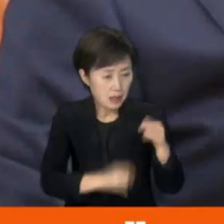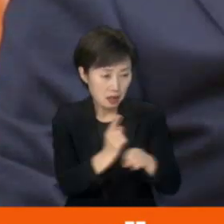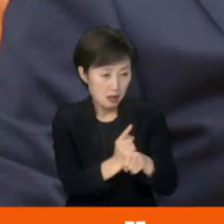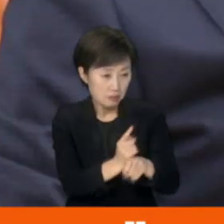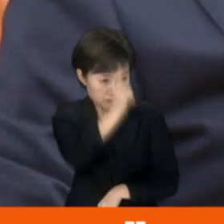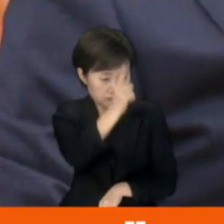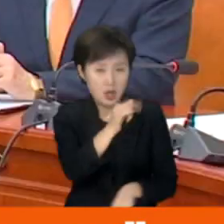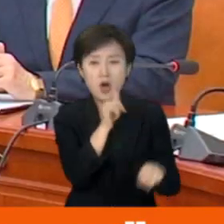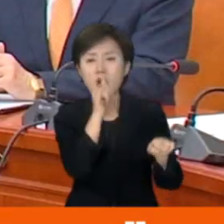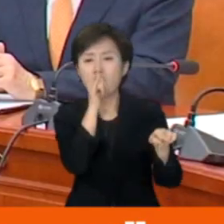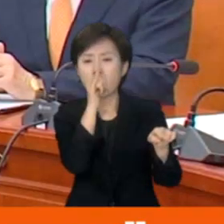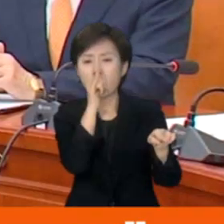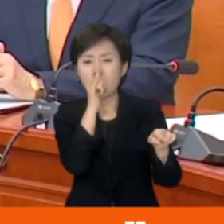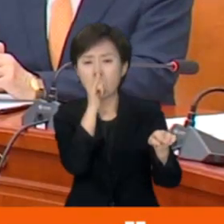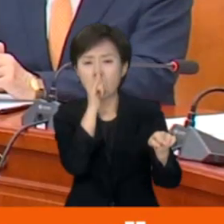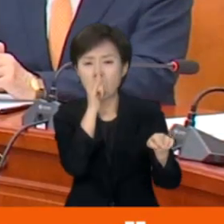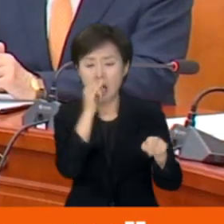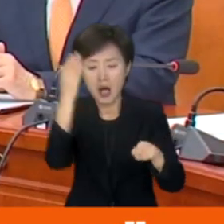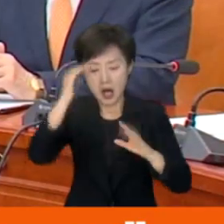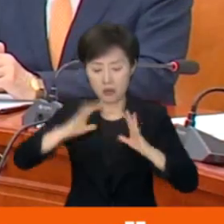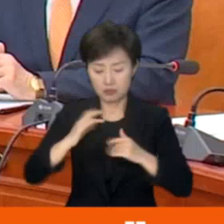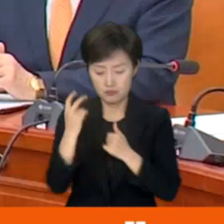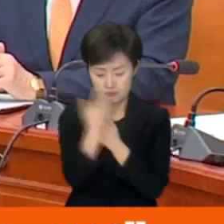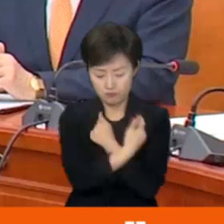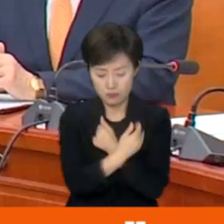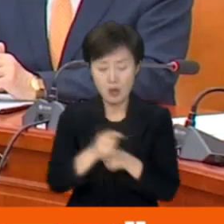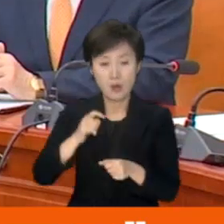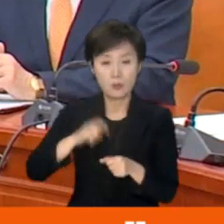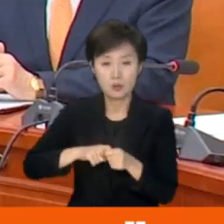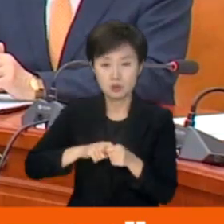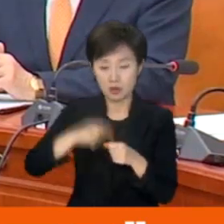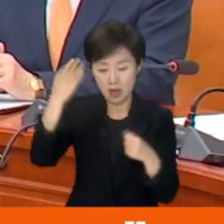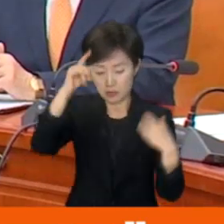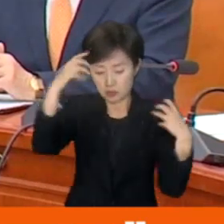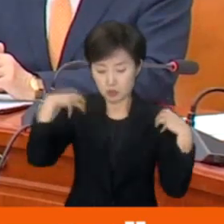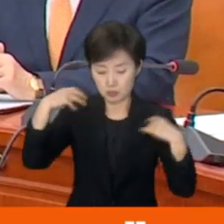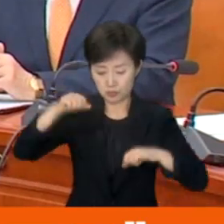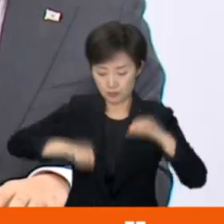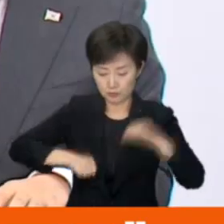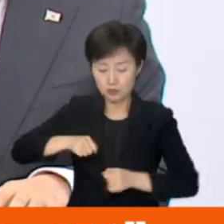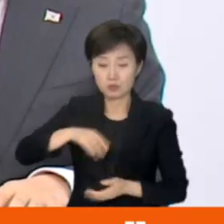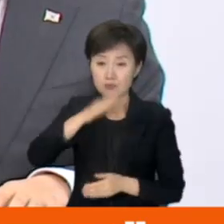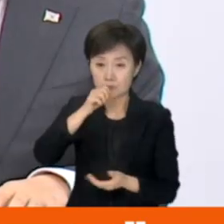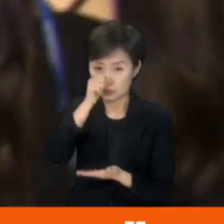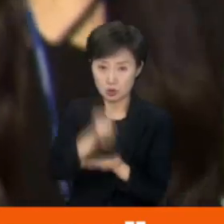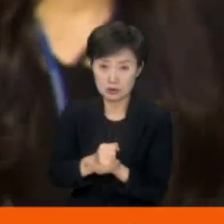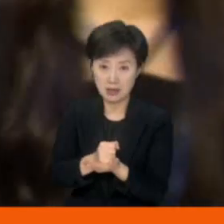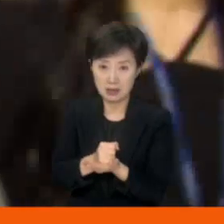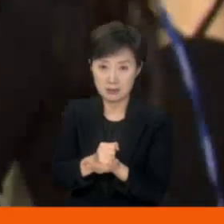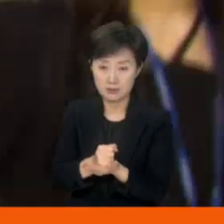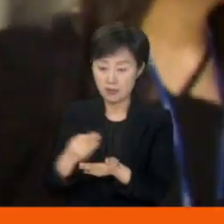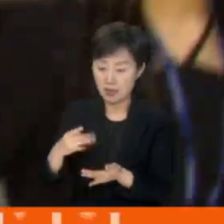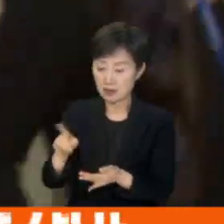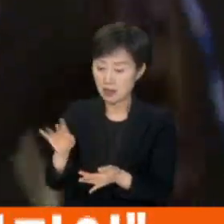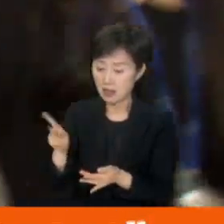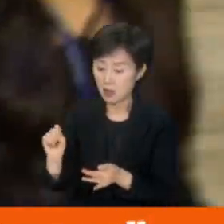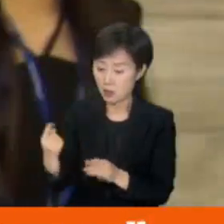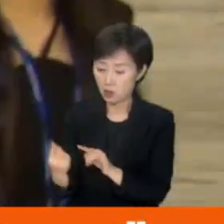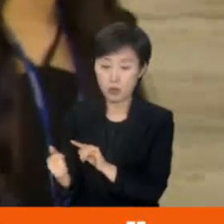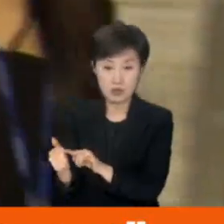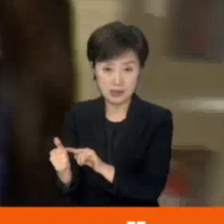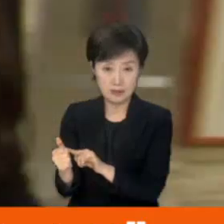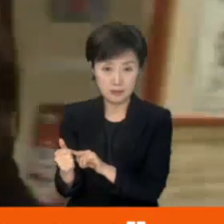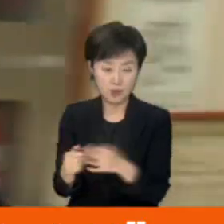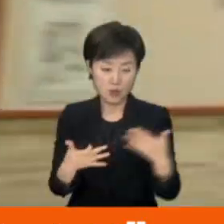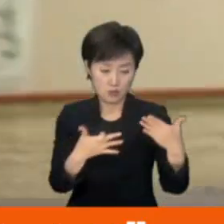정찰위성까지 쏜 상황에서 나라를 지키기 위해 정부가 해야 할 조치였다고 말했습니다. 태영호 의원은 9.19